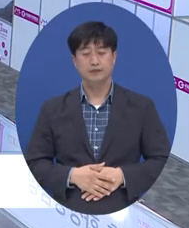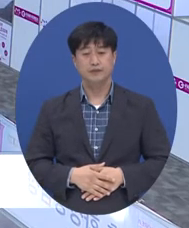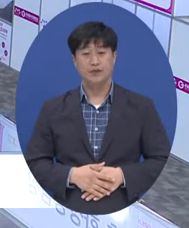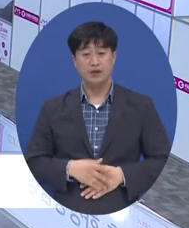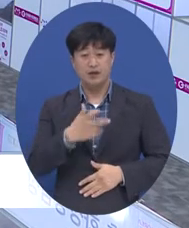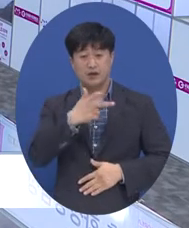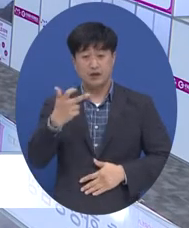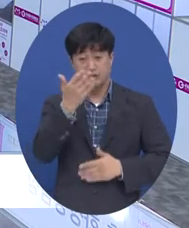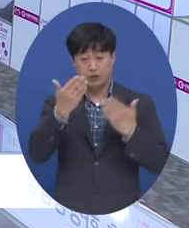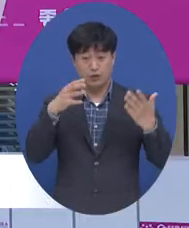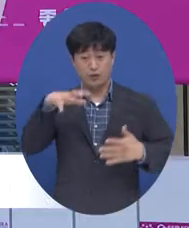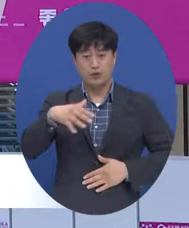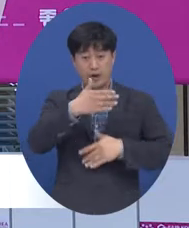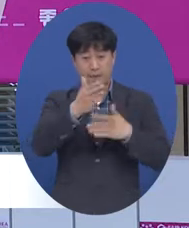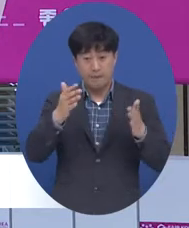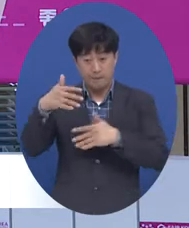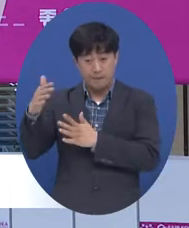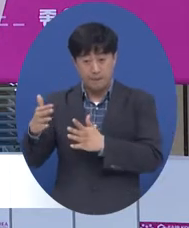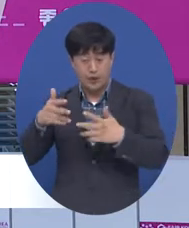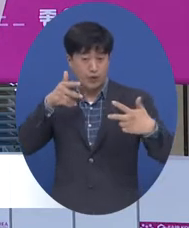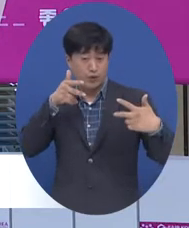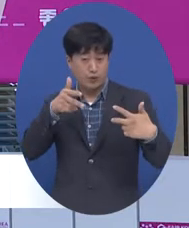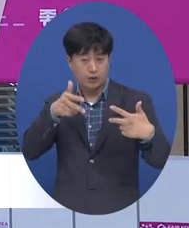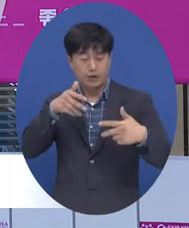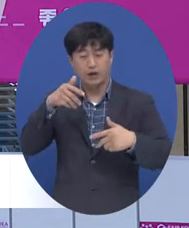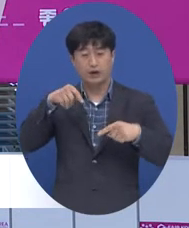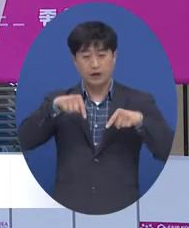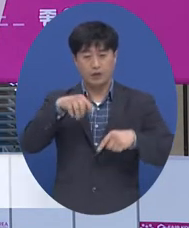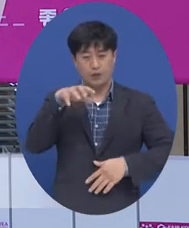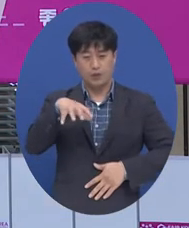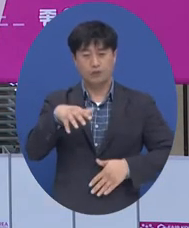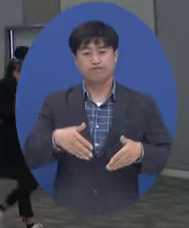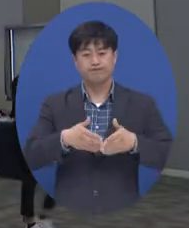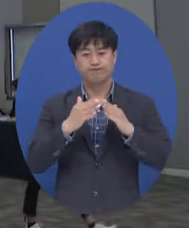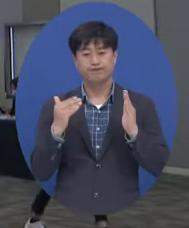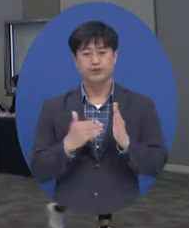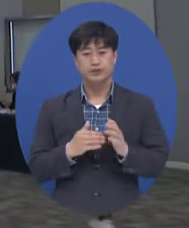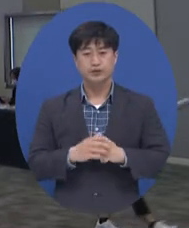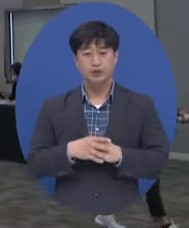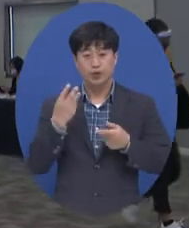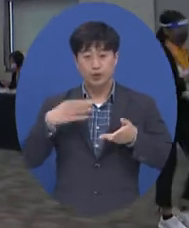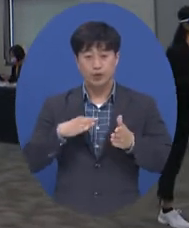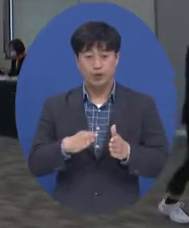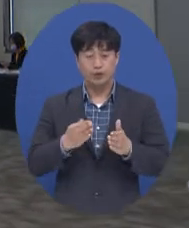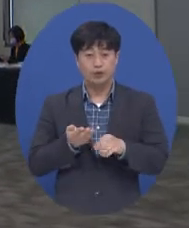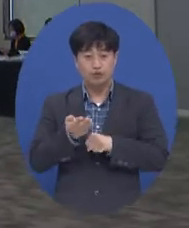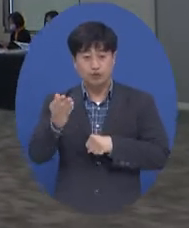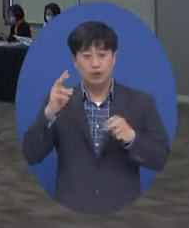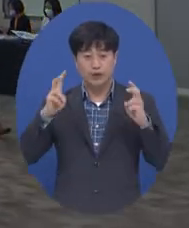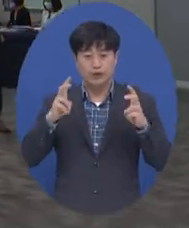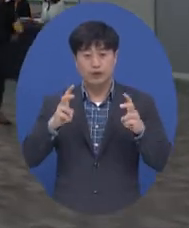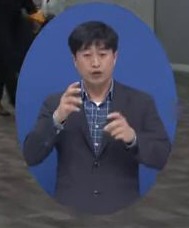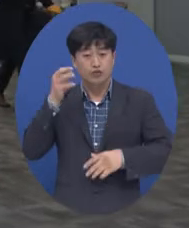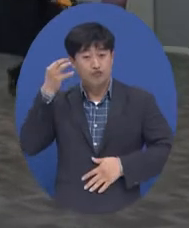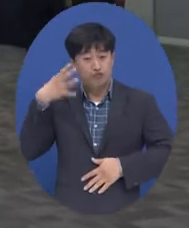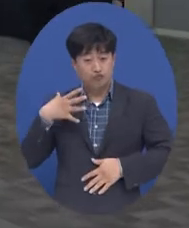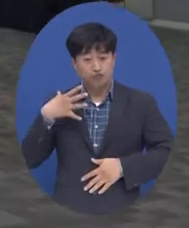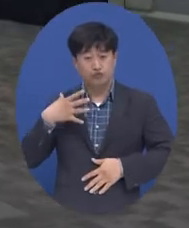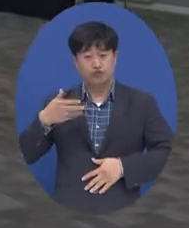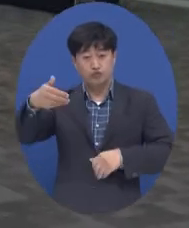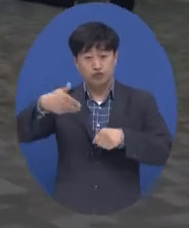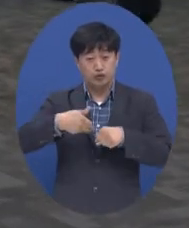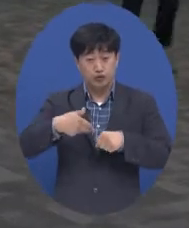대형 전시장에 칸칸이 화상 수출 상담장이 세워졌습니다. 경기도에 있는 수출업체와 중국에 있는